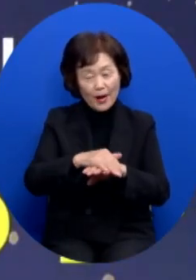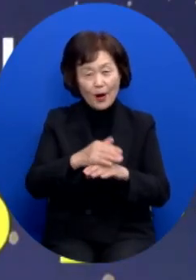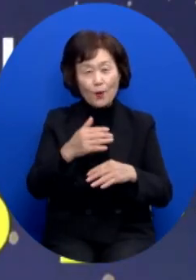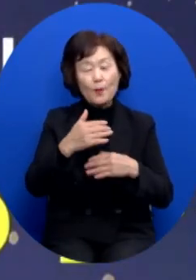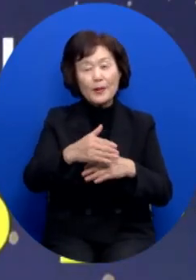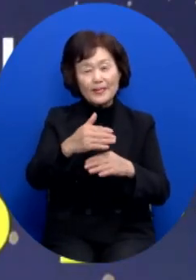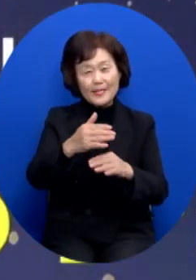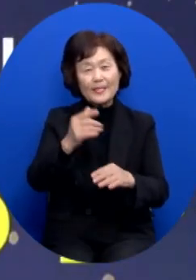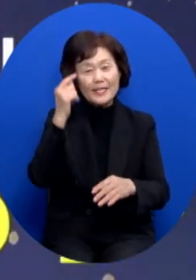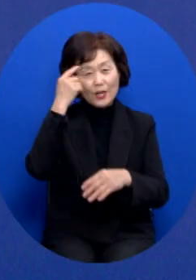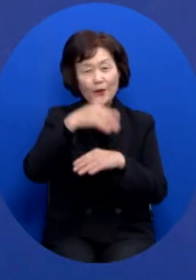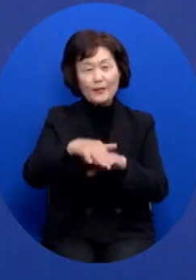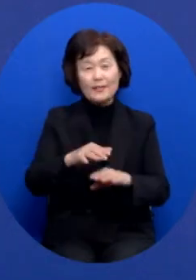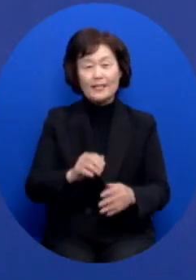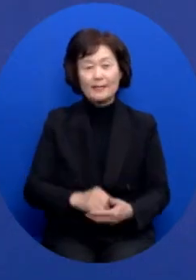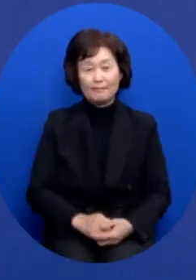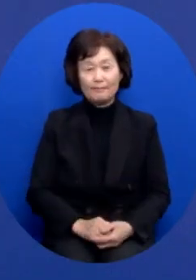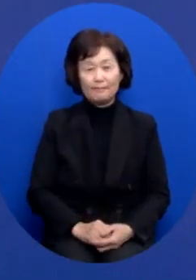최태진입니다.